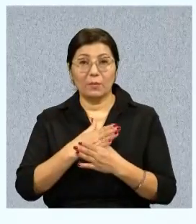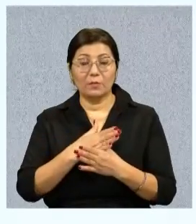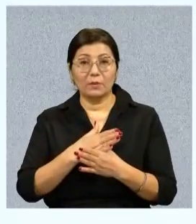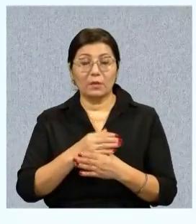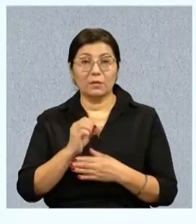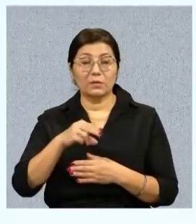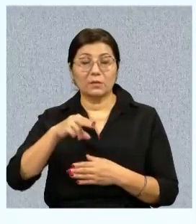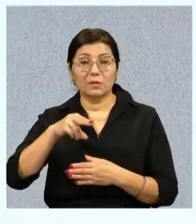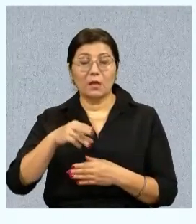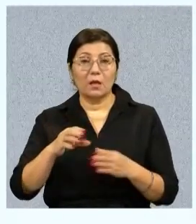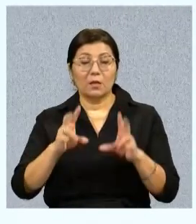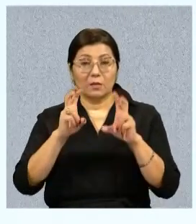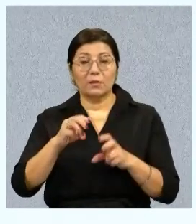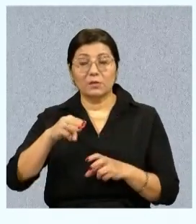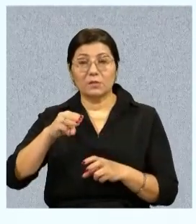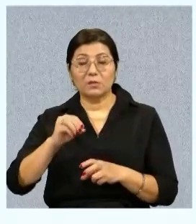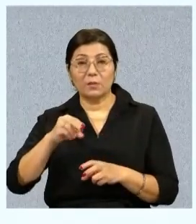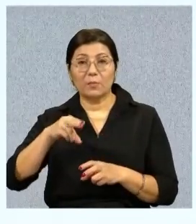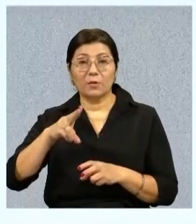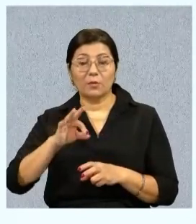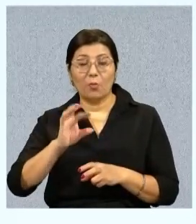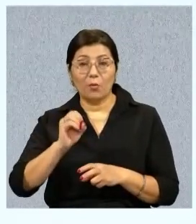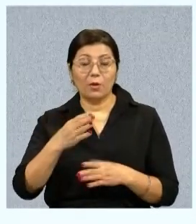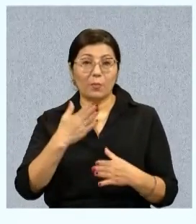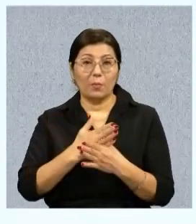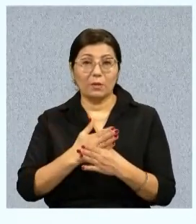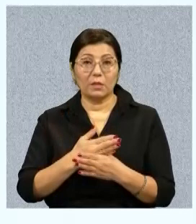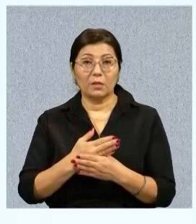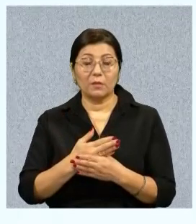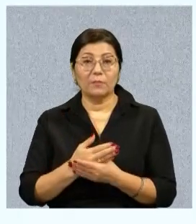Степное помогает. А Магос Ансыбаевич у нас является одним из